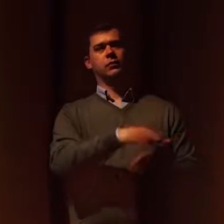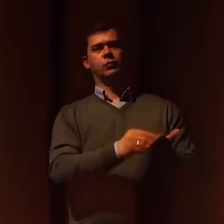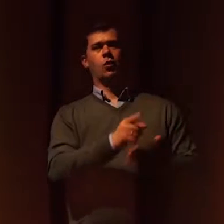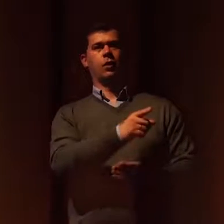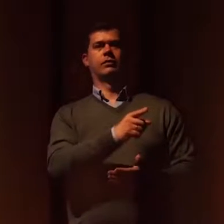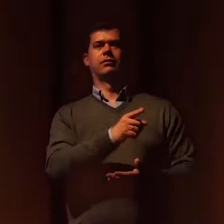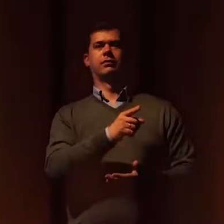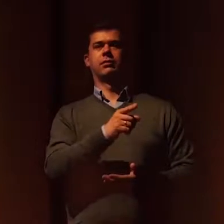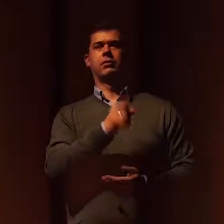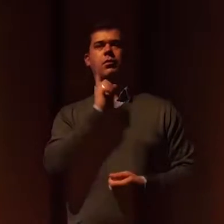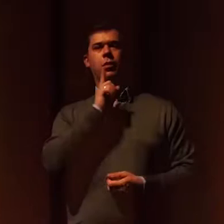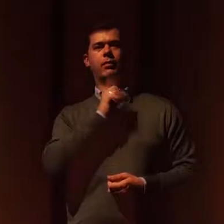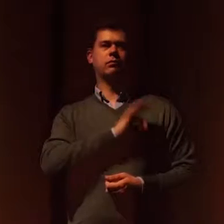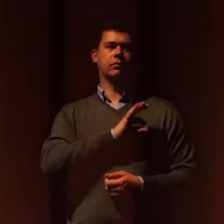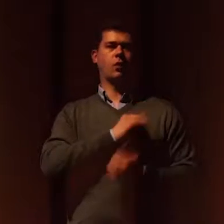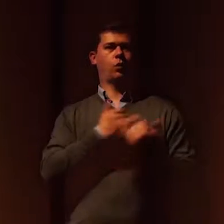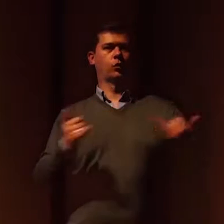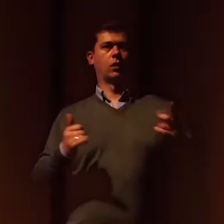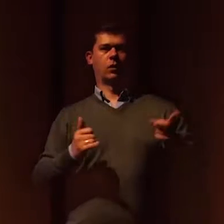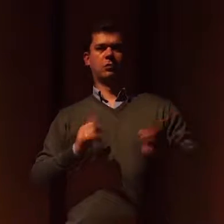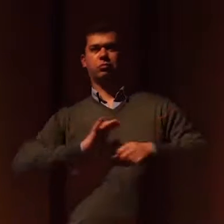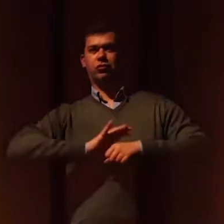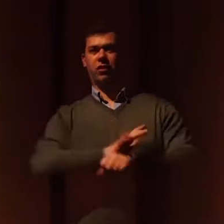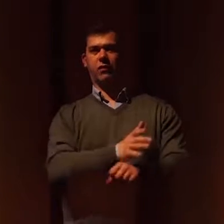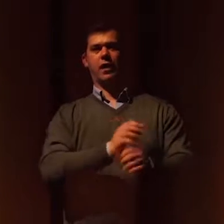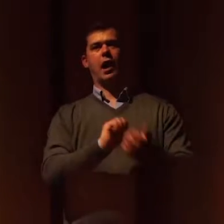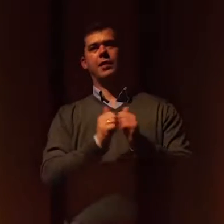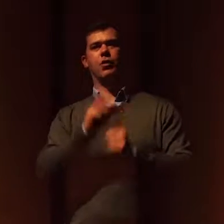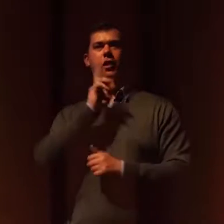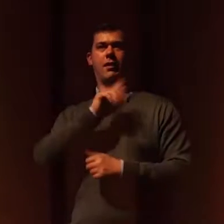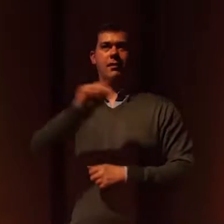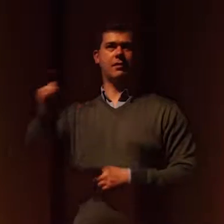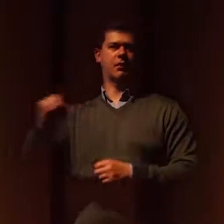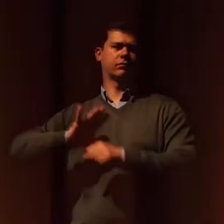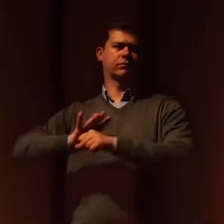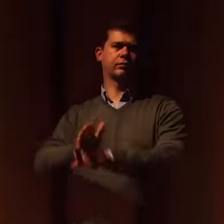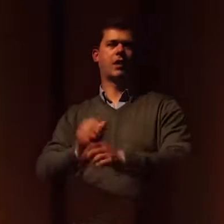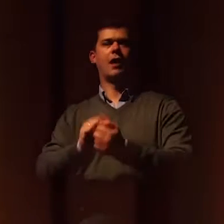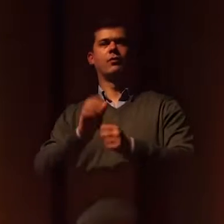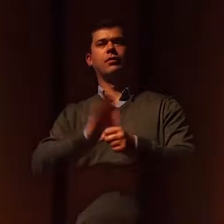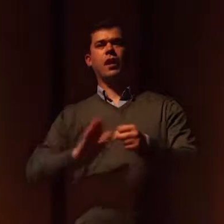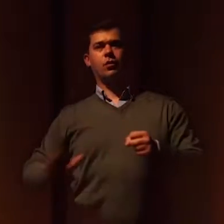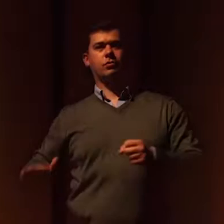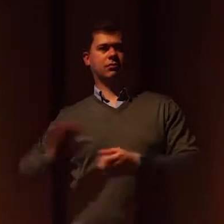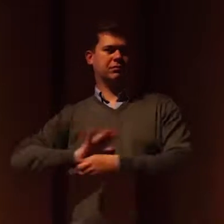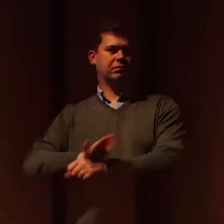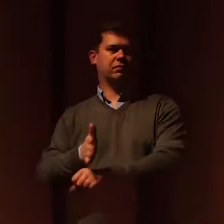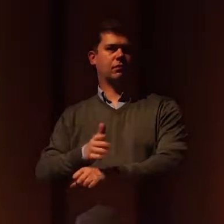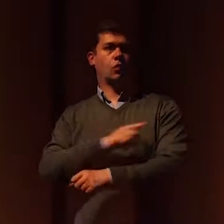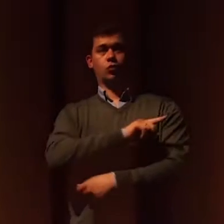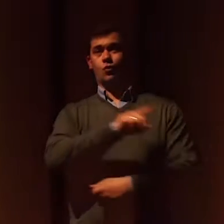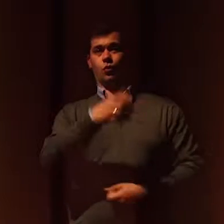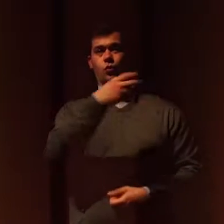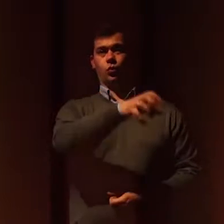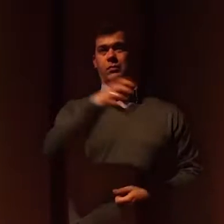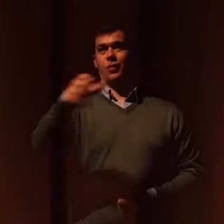orientacji seksualnej na prześladowania czy bycia mniejszością religijną narodowościową płci i tak dalej to wszyscy